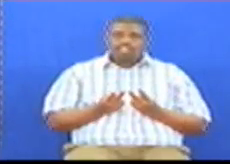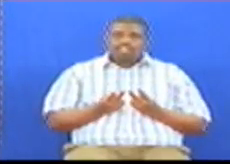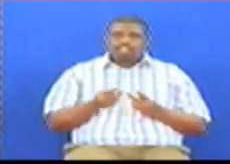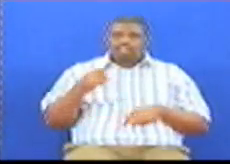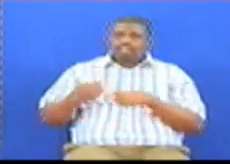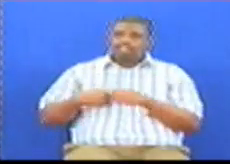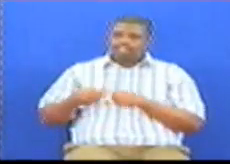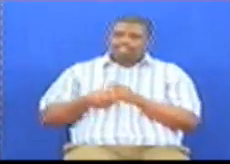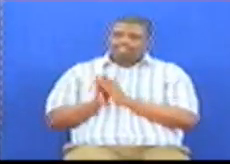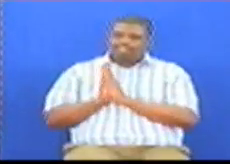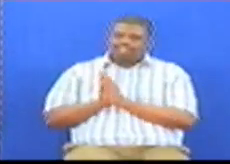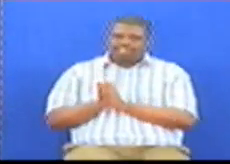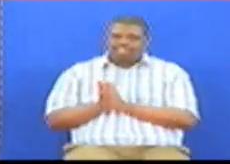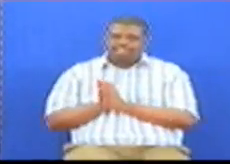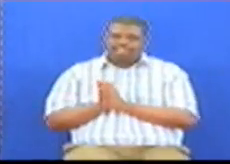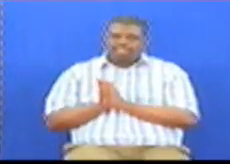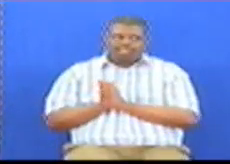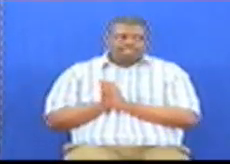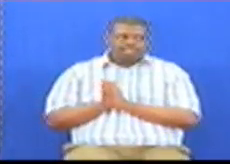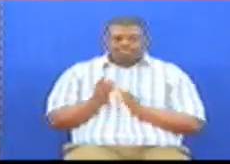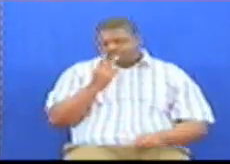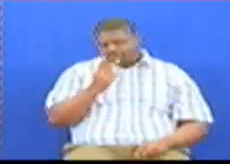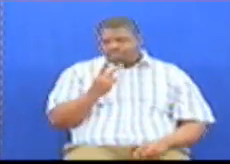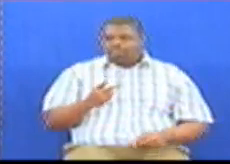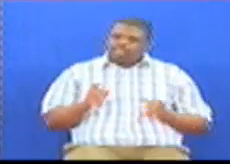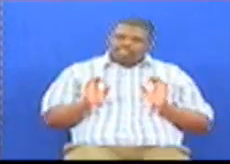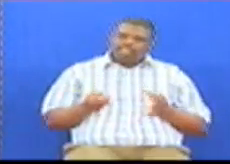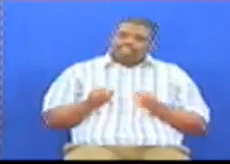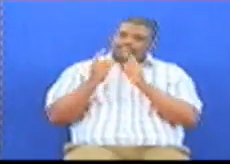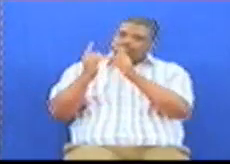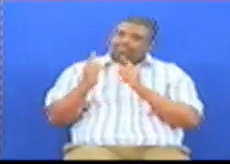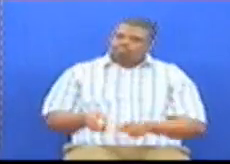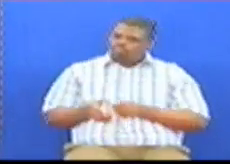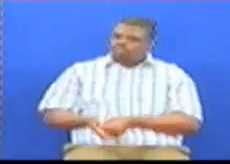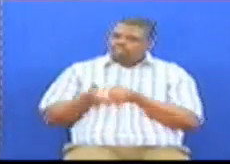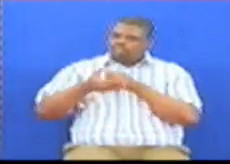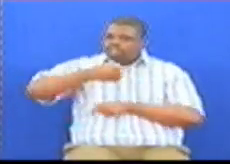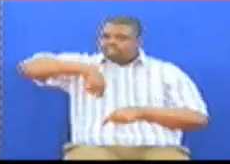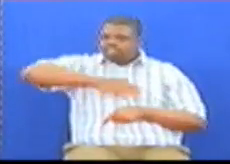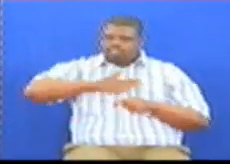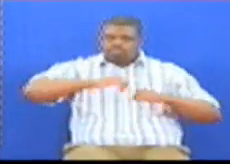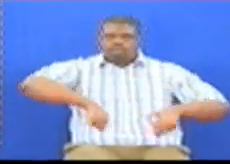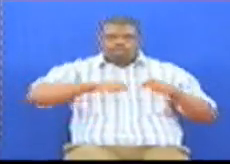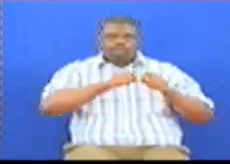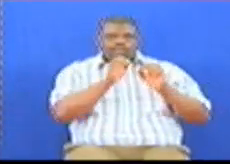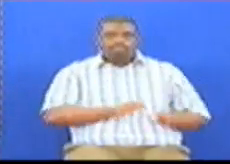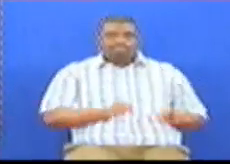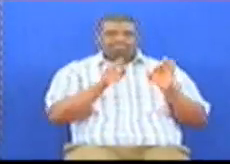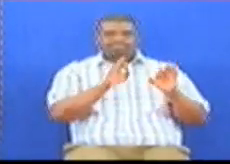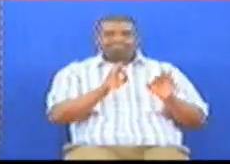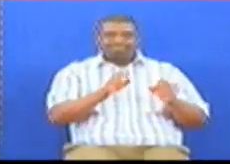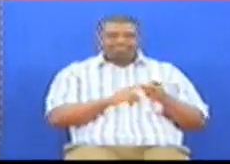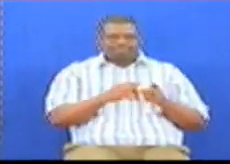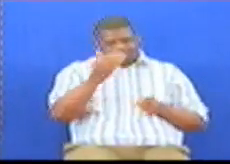niendelee kukushukuru pia. Kwa kweli tunaona jinsi ambavyo unatusaidia sisi katika utawala bora. Mi najua wazi kwamba mheshimiwa